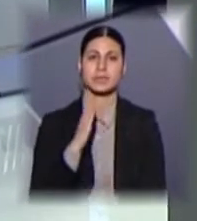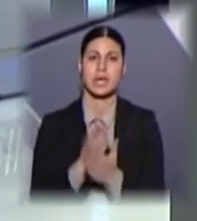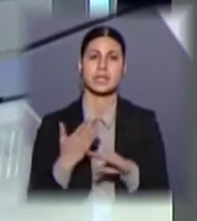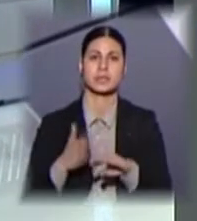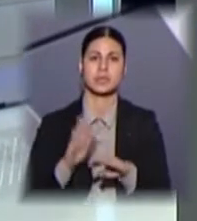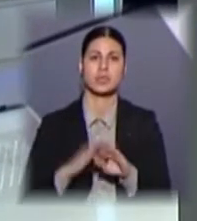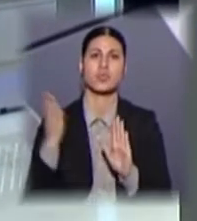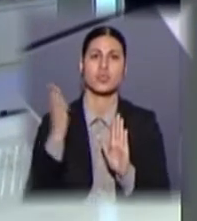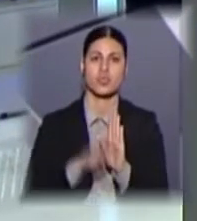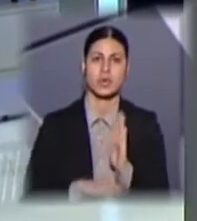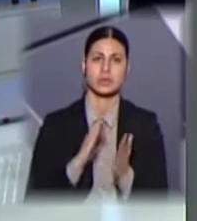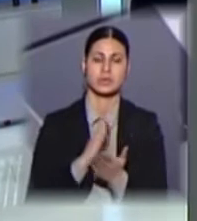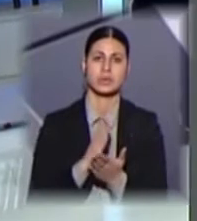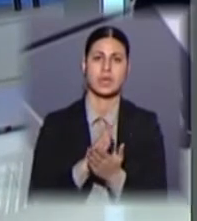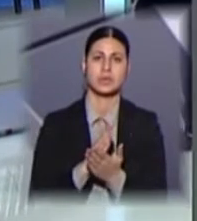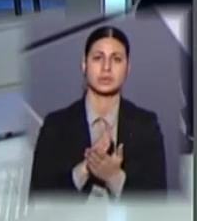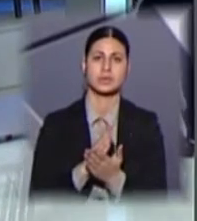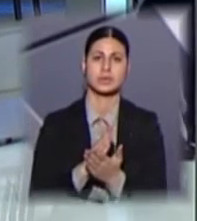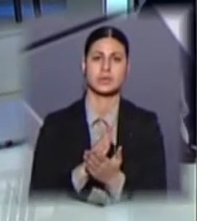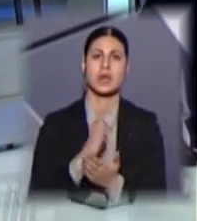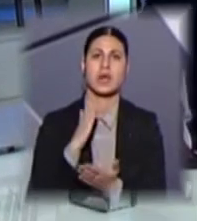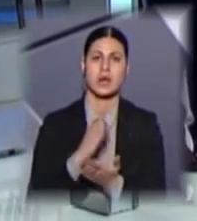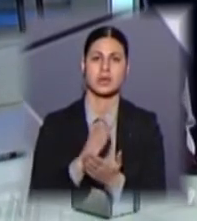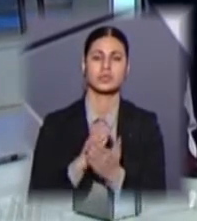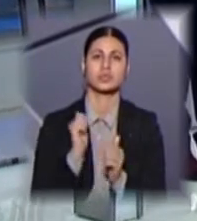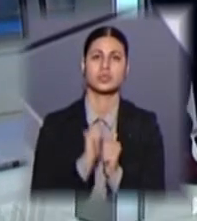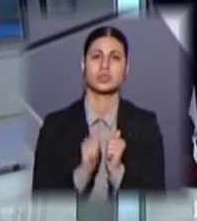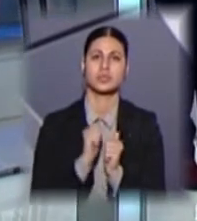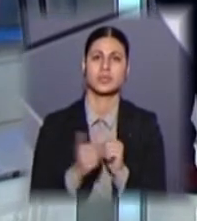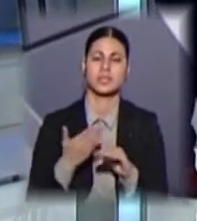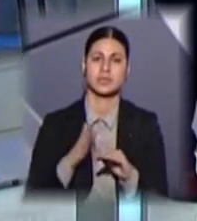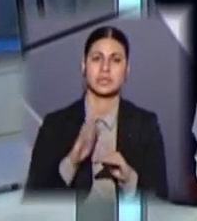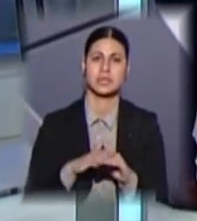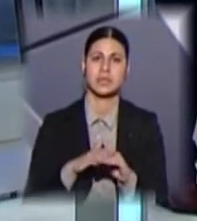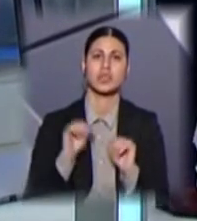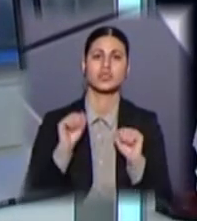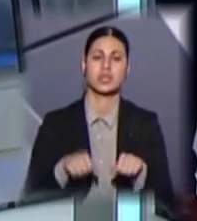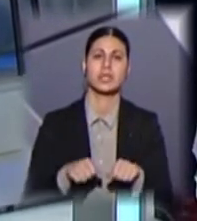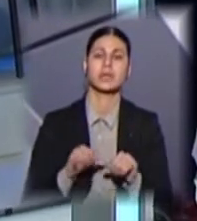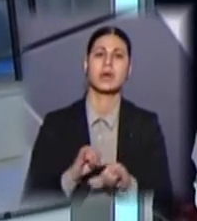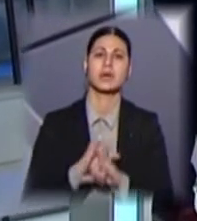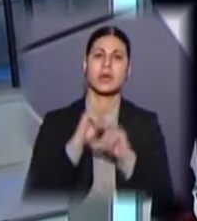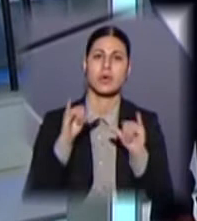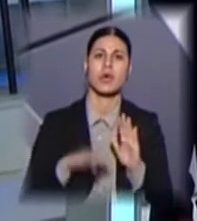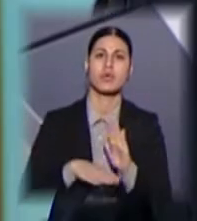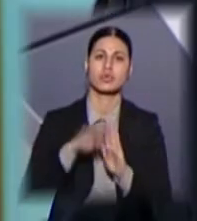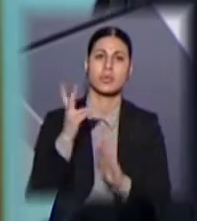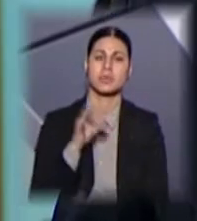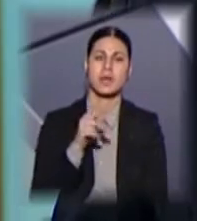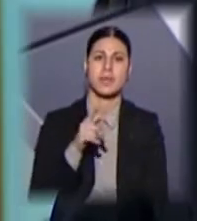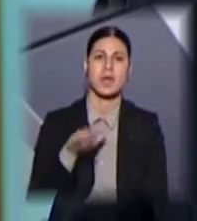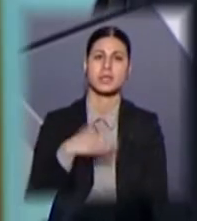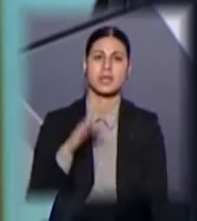რომ გაუარესებულიყო, არის მუდმივად ძიმე, შეიძლება გაუმჯობესდეს, მაგრამ ეს არ არის